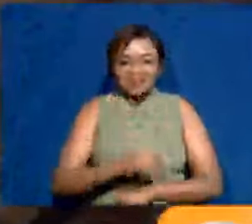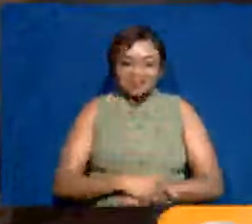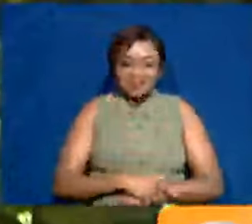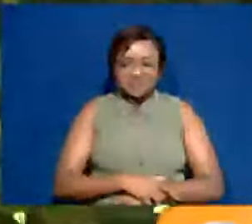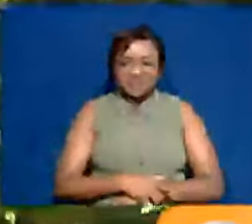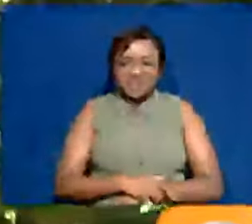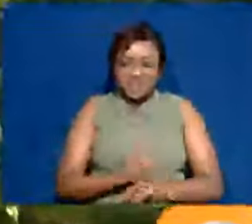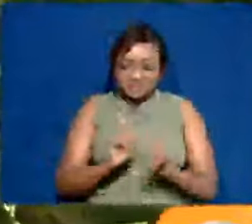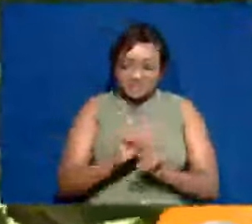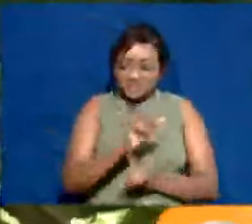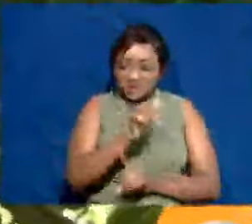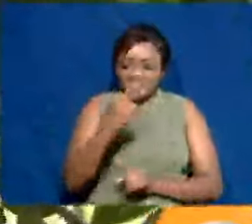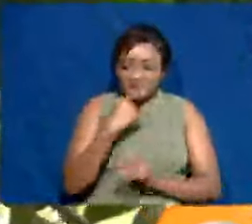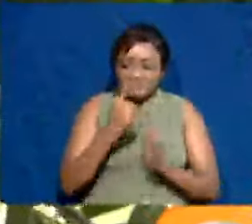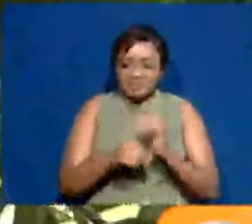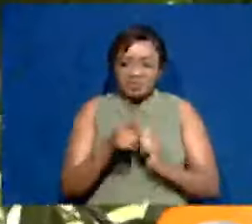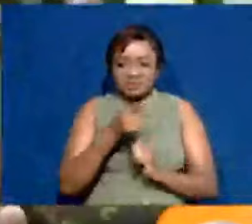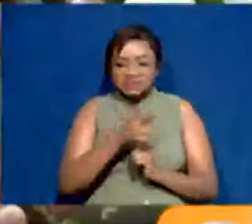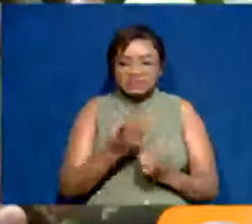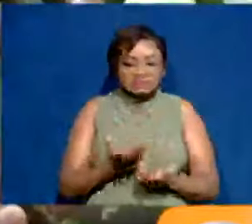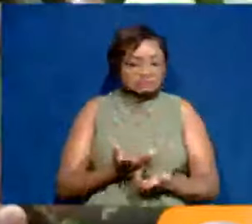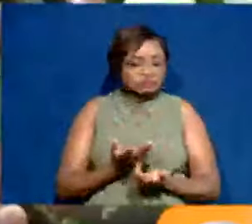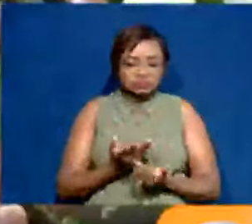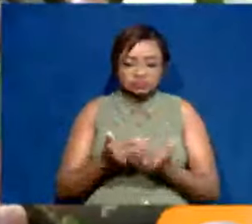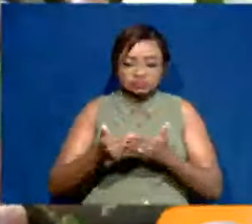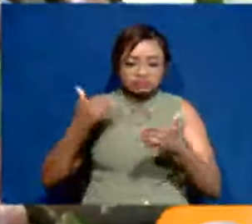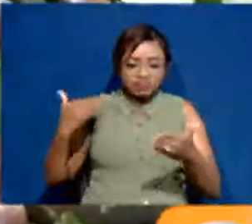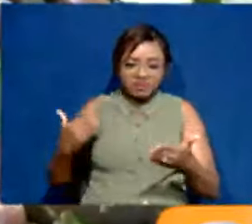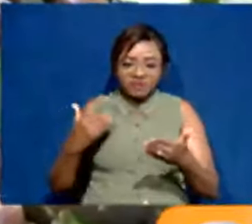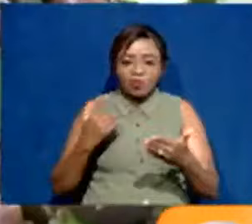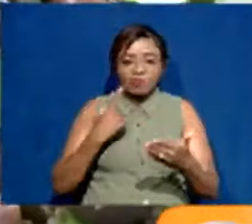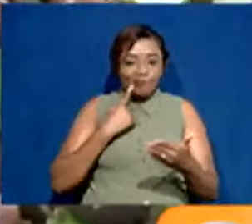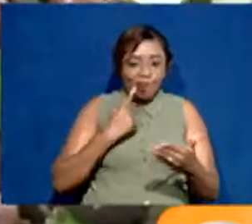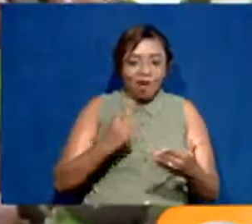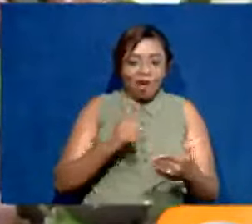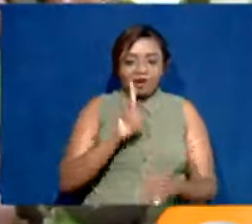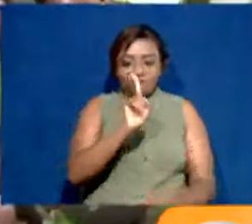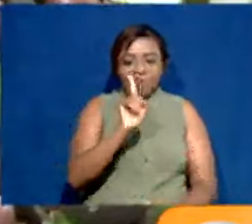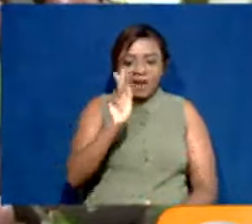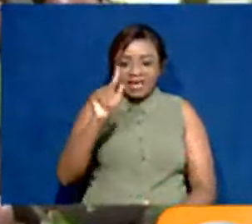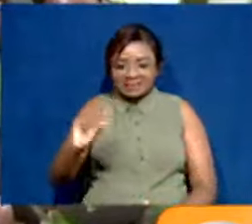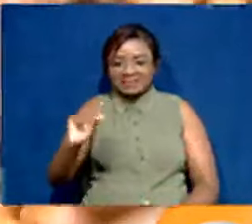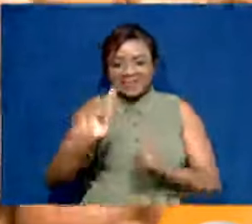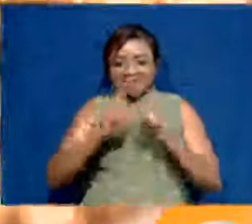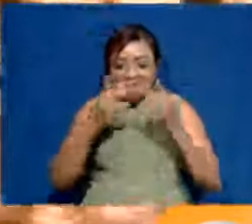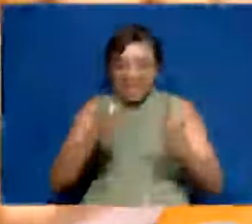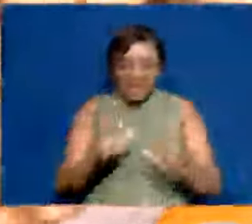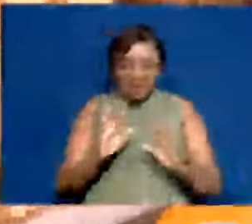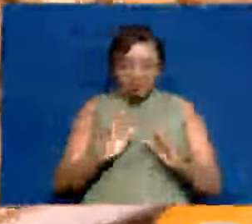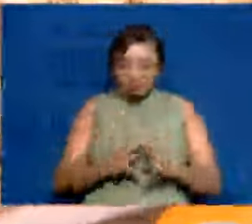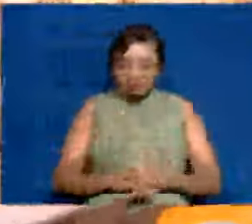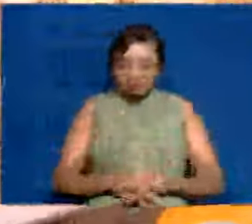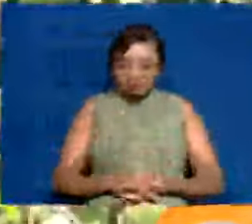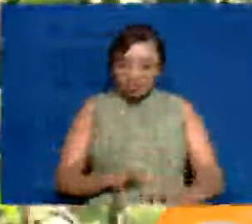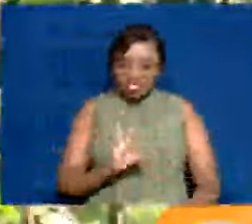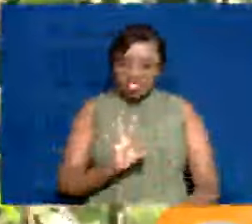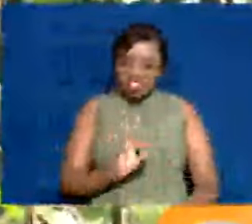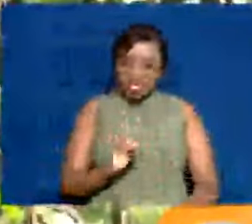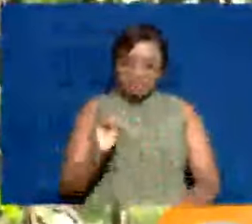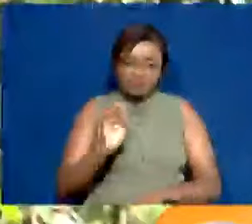the price has nosedived from highs of over 100 shillings a kilo to about 30 shillings or lower. Sasa kama